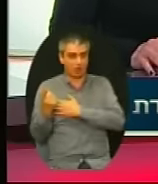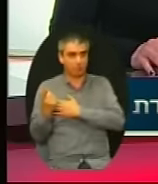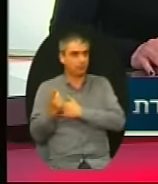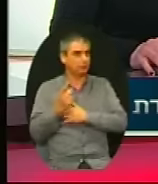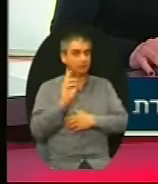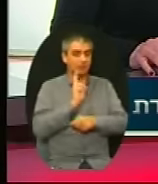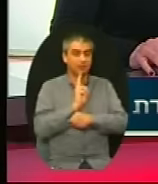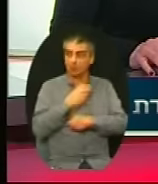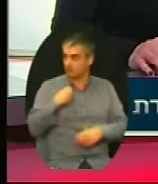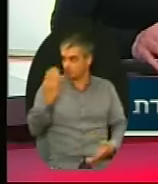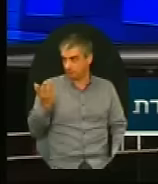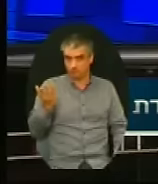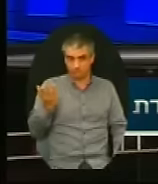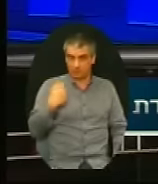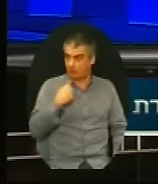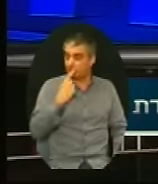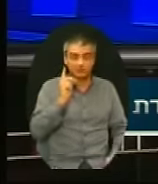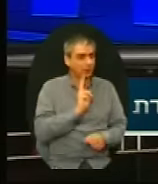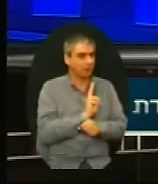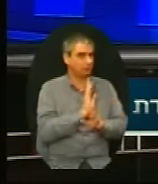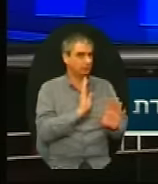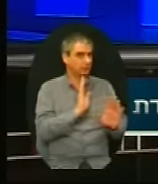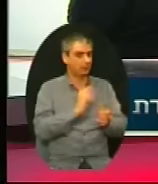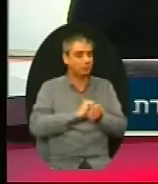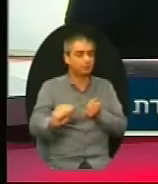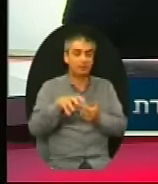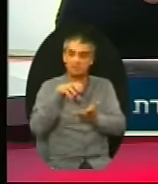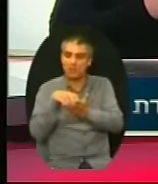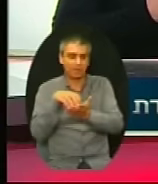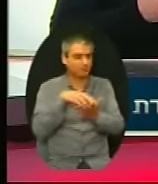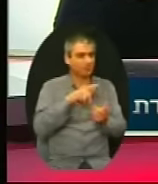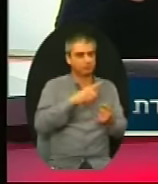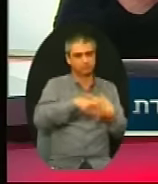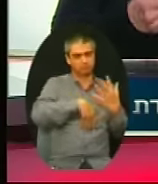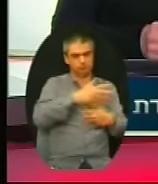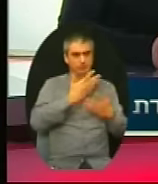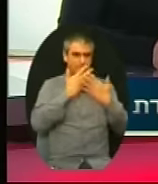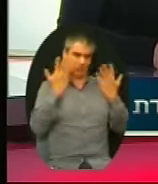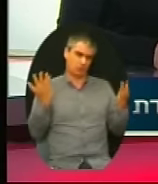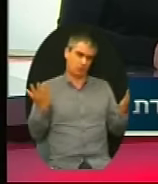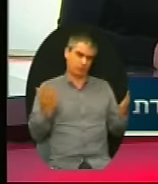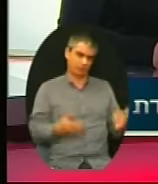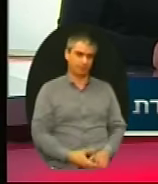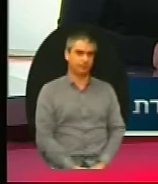צריך לבאר. אגב, אני לא אמרתי את זה, אבל בסדר. לא, צריך לבאר. אמרת מרכז כזה, מרכז אחר, המכבסה היא ברורה, בחייך.